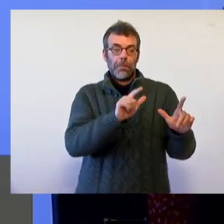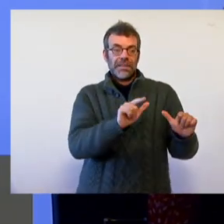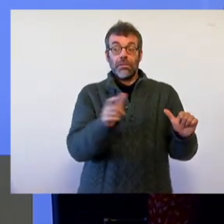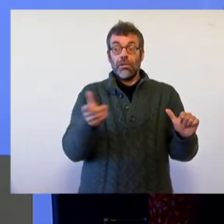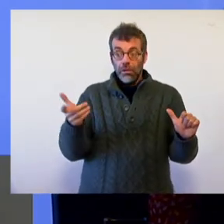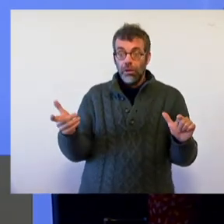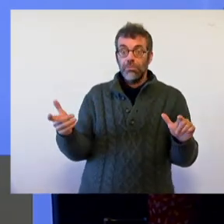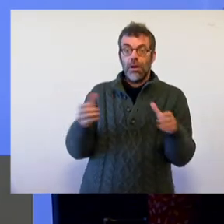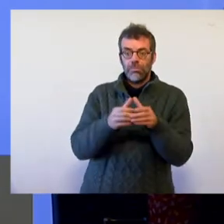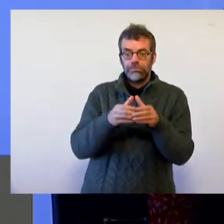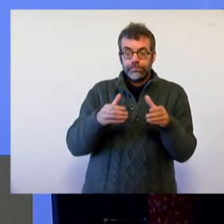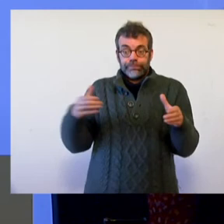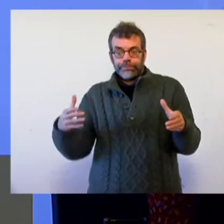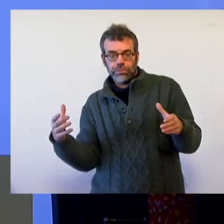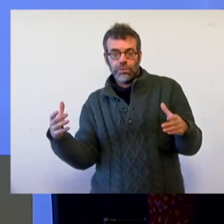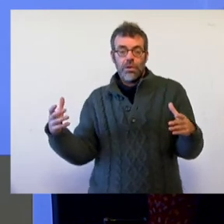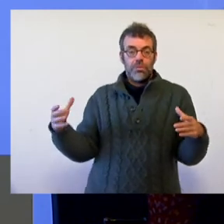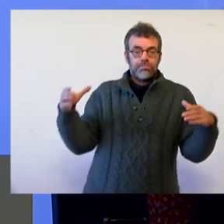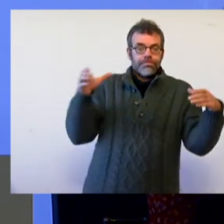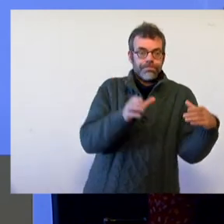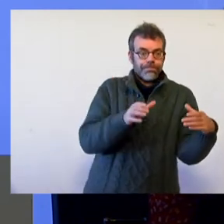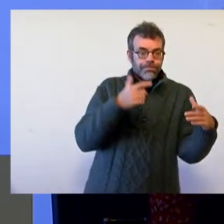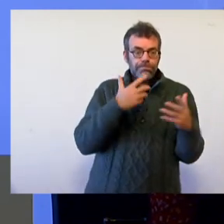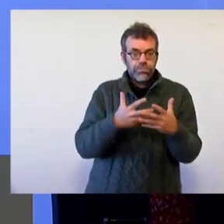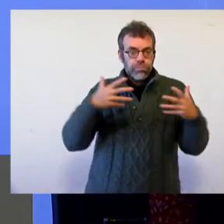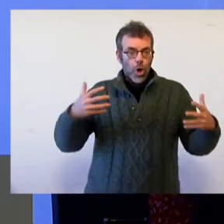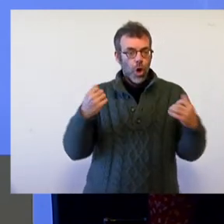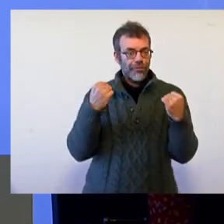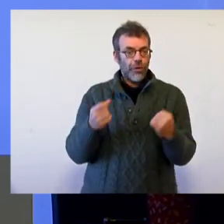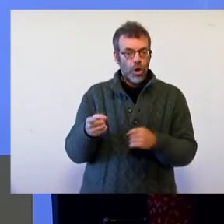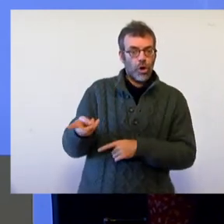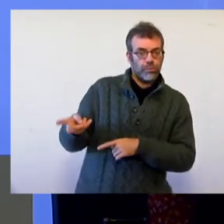parce que nous voulons faire en sorte que